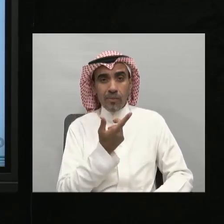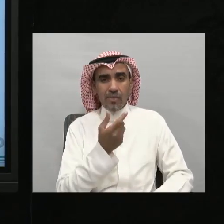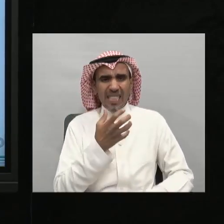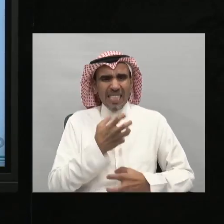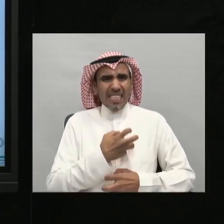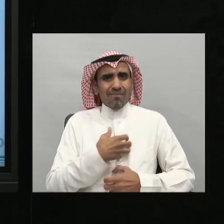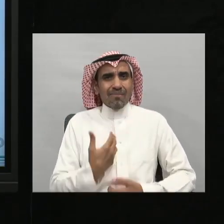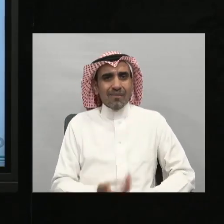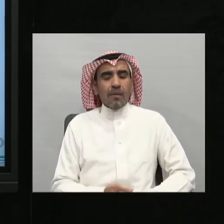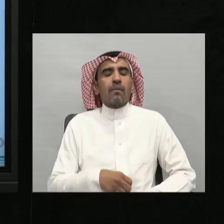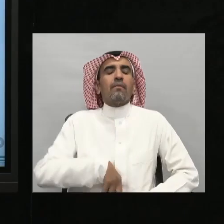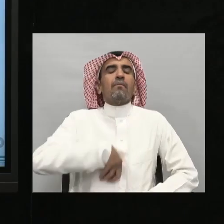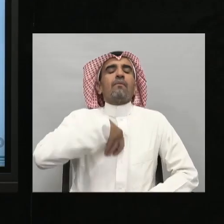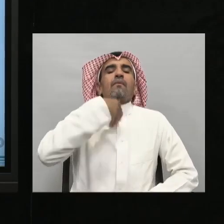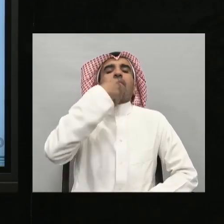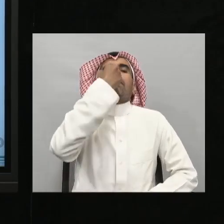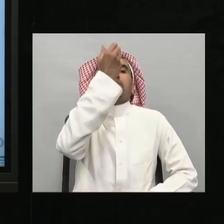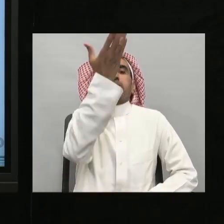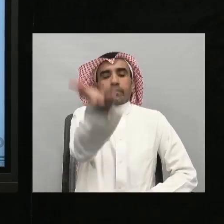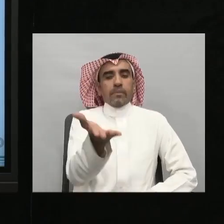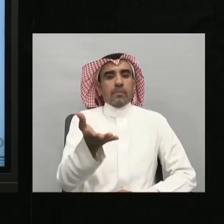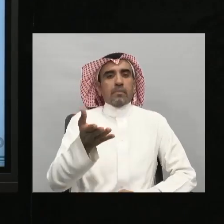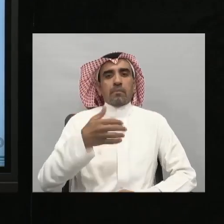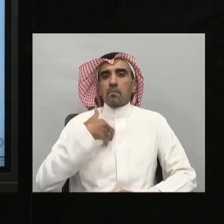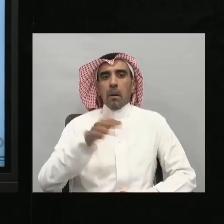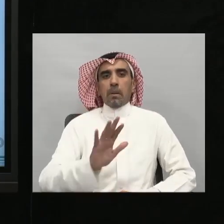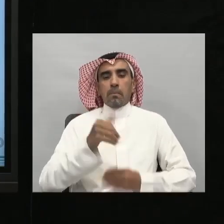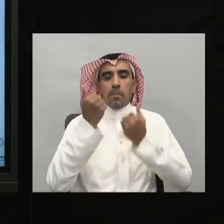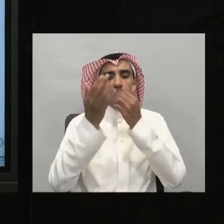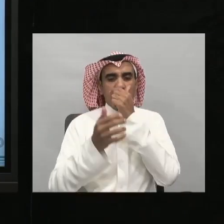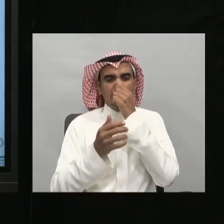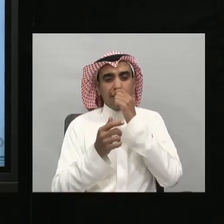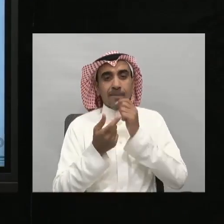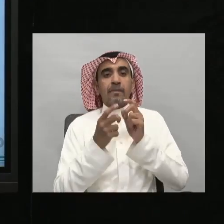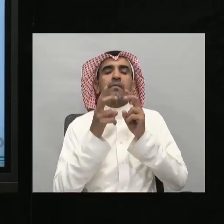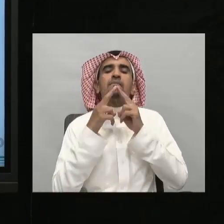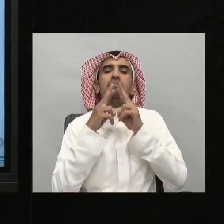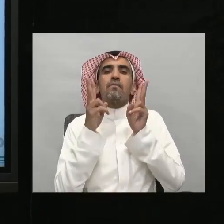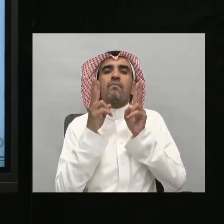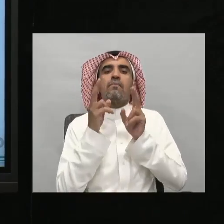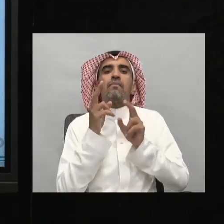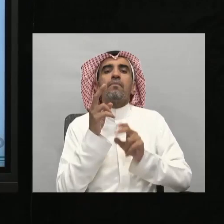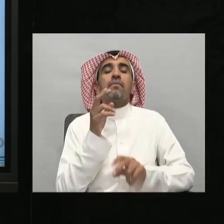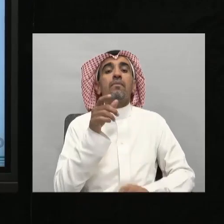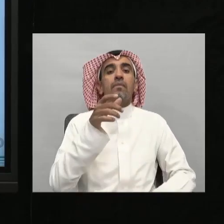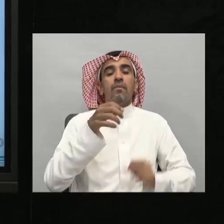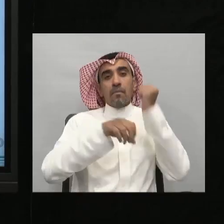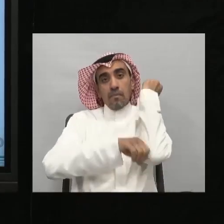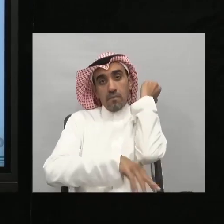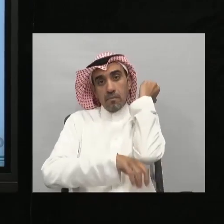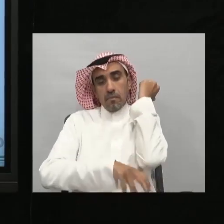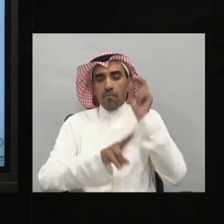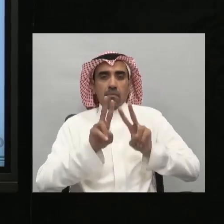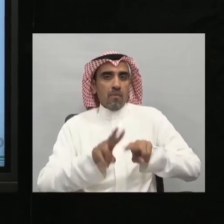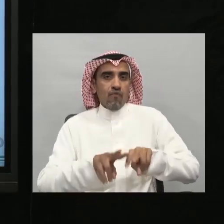مهضوم، فيتم التخلص من هذا الطعام الغير مهضوم عبر فتحة ماذا؟ الشرج. فلاحظ هذه الفتحة